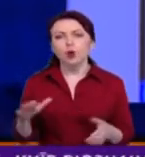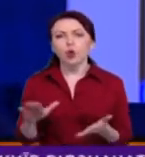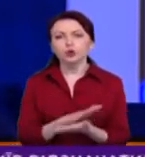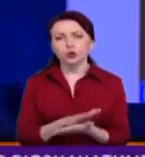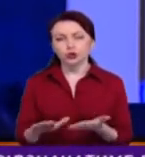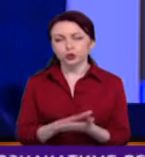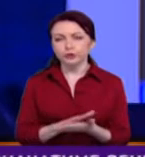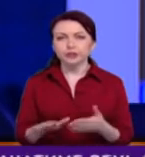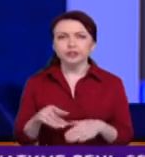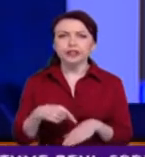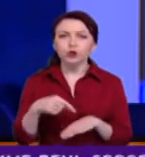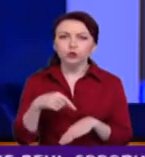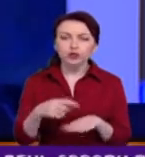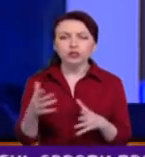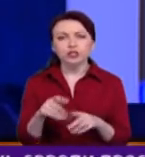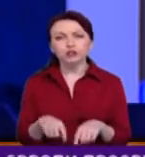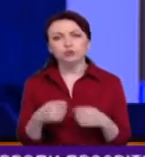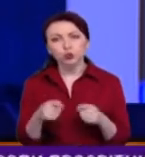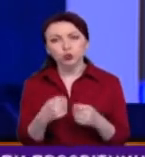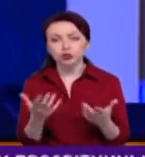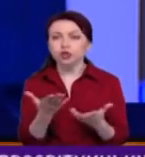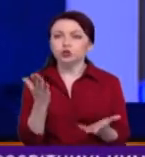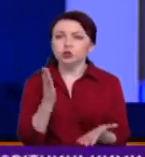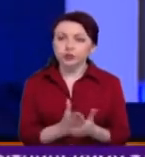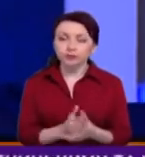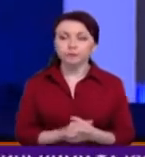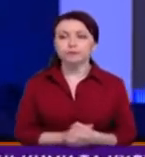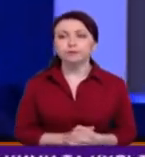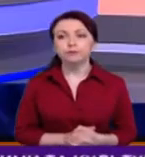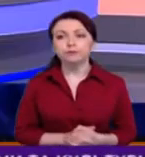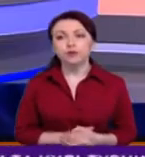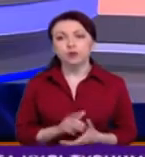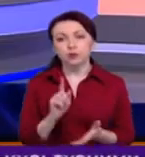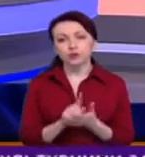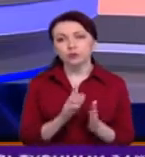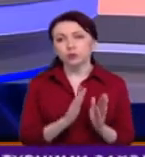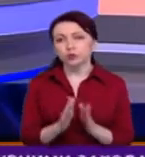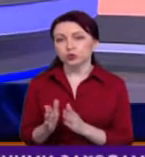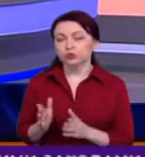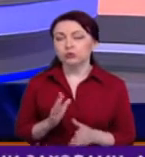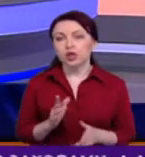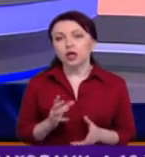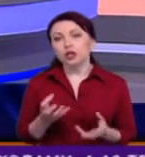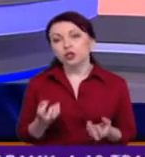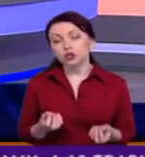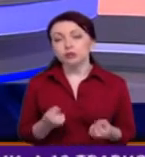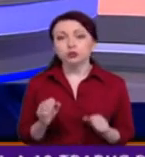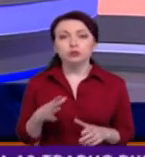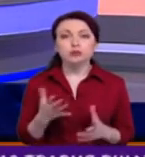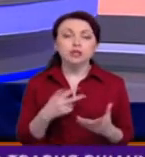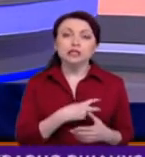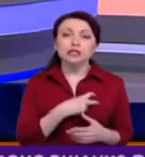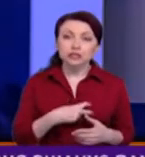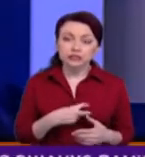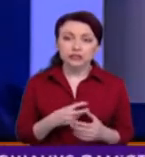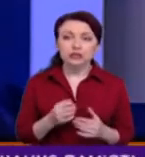і реагувати на якісь порушення, якщо вони є. Для цього є відповідні процедури. Щодо якихось, знову ж таки, можливих ризиків